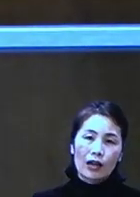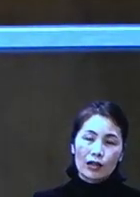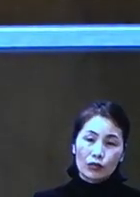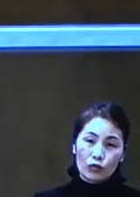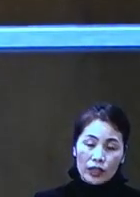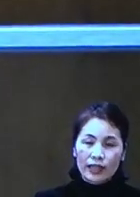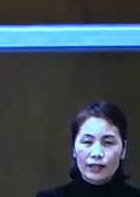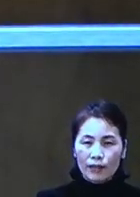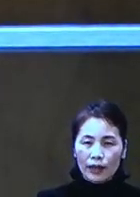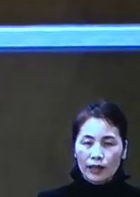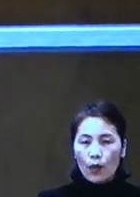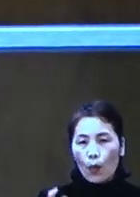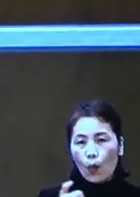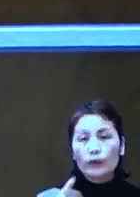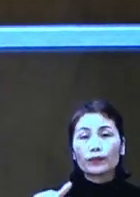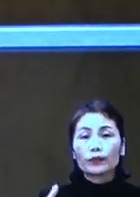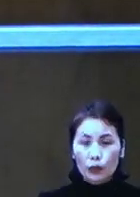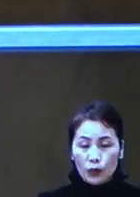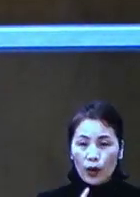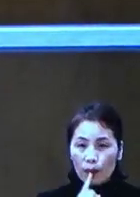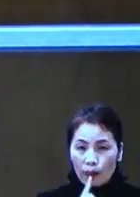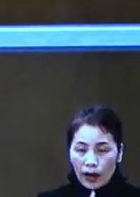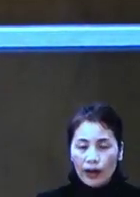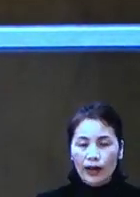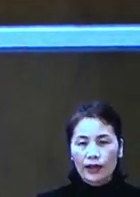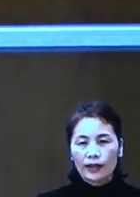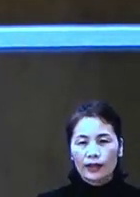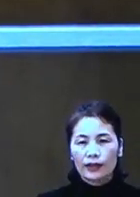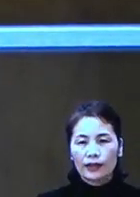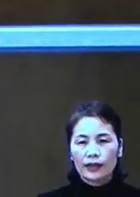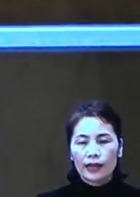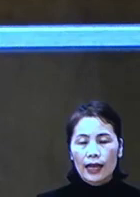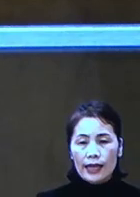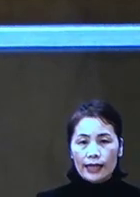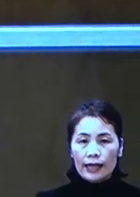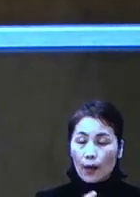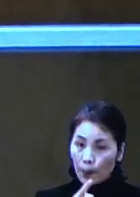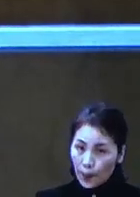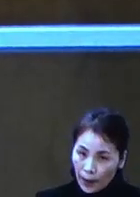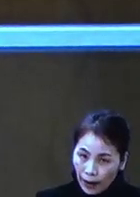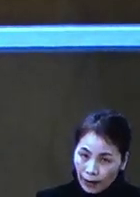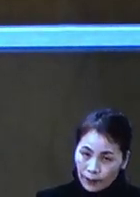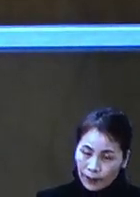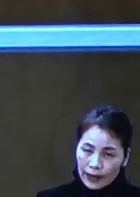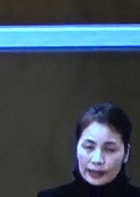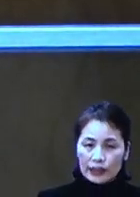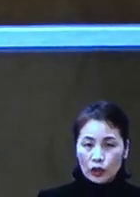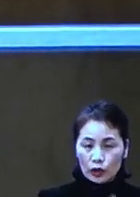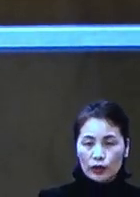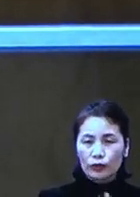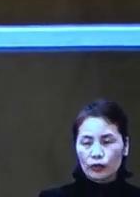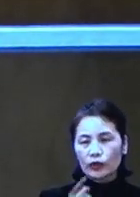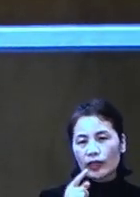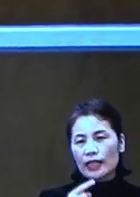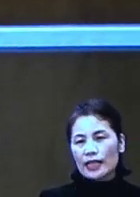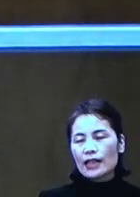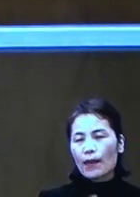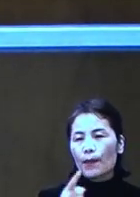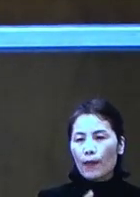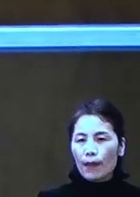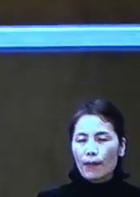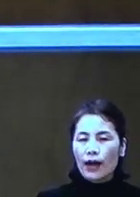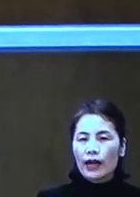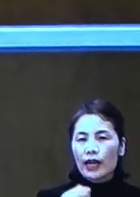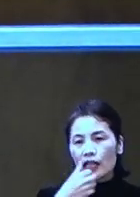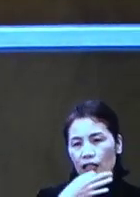달합니다. 관련 내용은 취임 1년 반 만에 이룬 성과로 언론을 통해 대대적인 홍보를 했습니다.